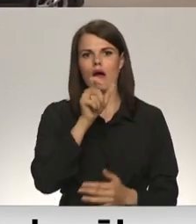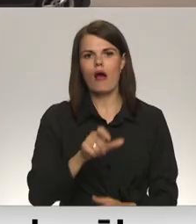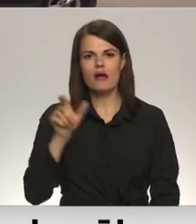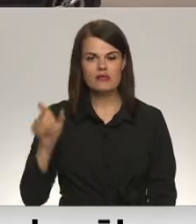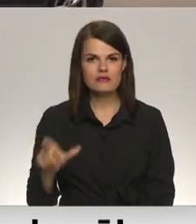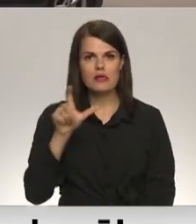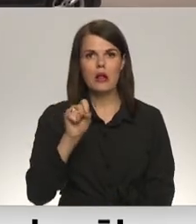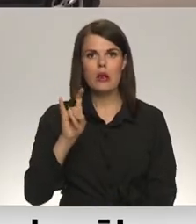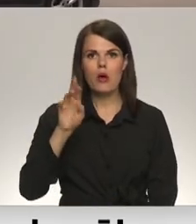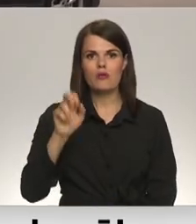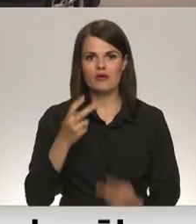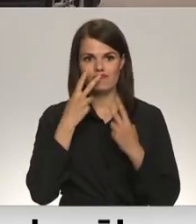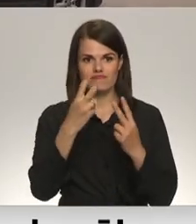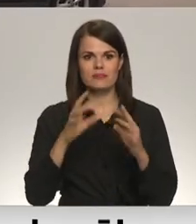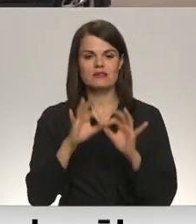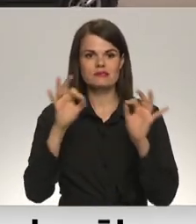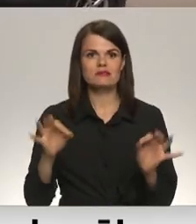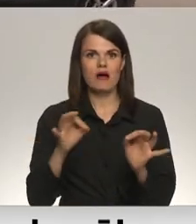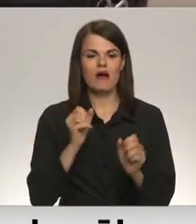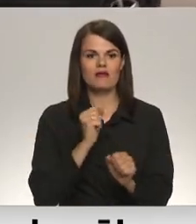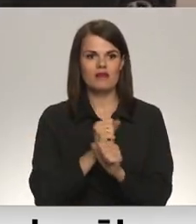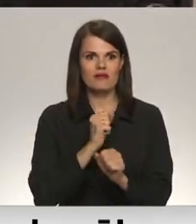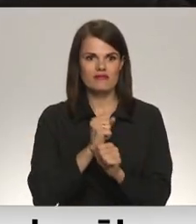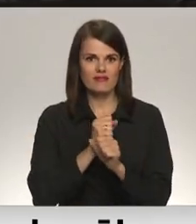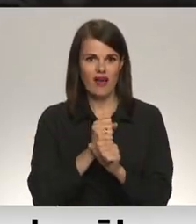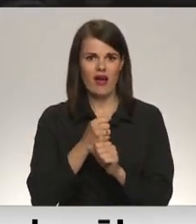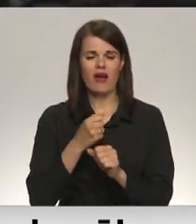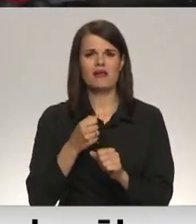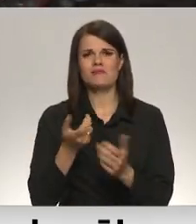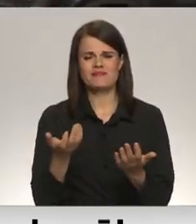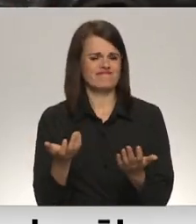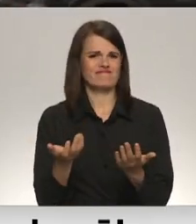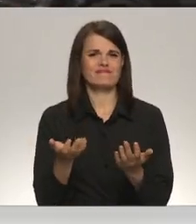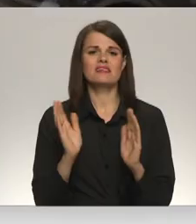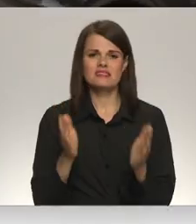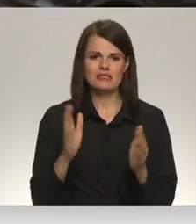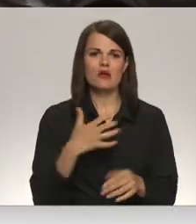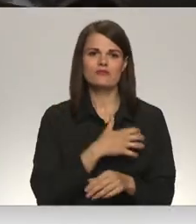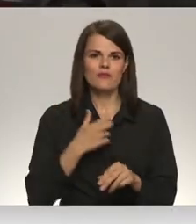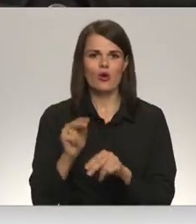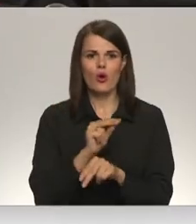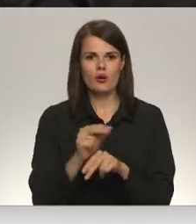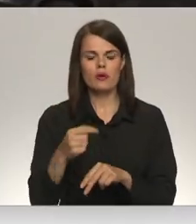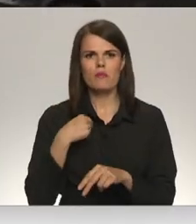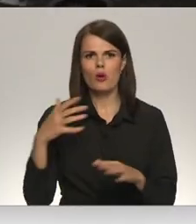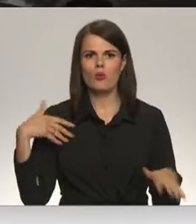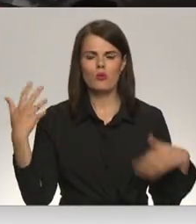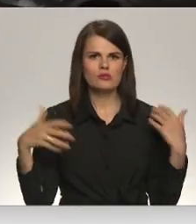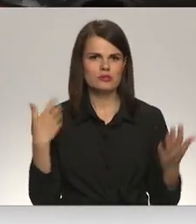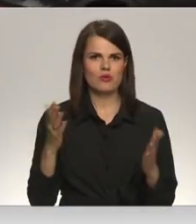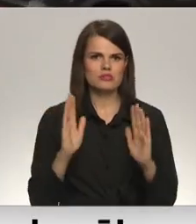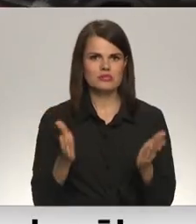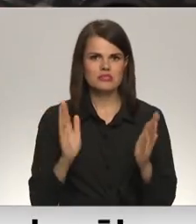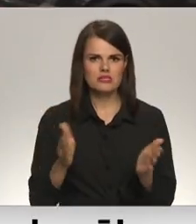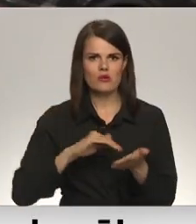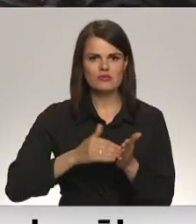uz iesāktajiem darbiem, sēsties pie velosipēdas stūras negribas. Ceļus ir jāremontē. Mani ļoti uztrauc mūsu ceļu stāvoklis,